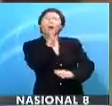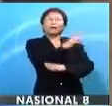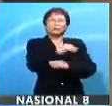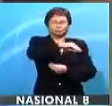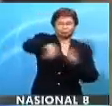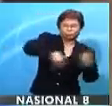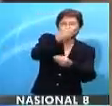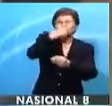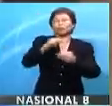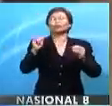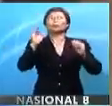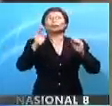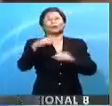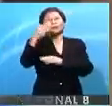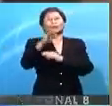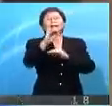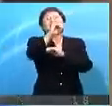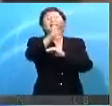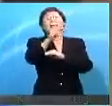mengimamkan solat